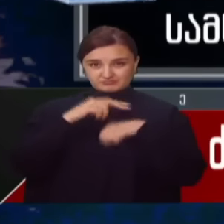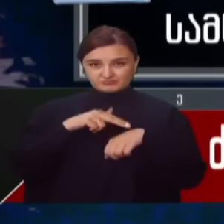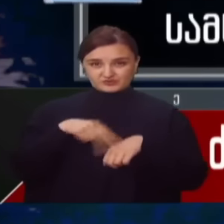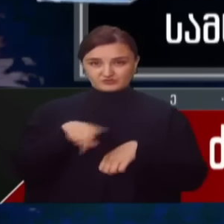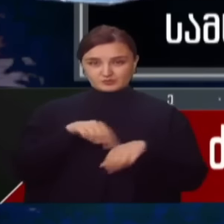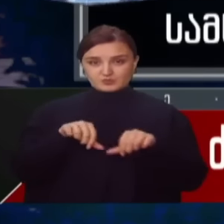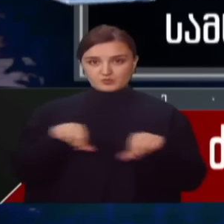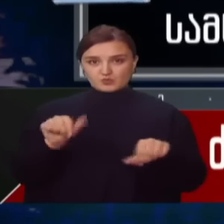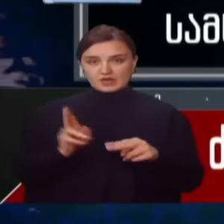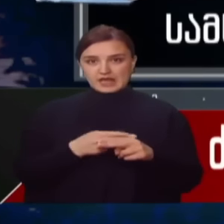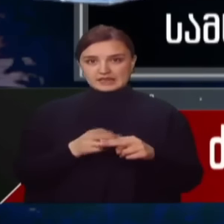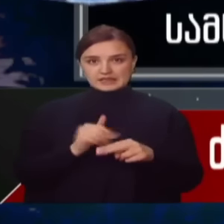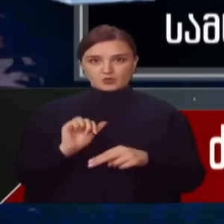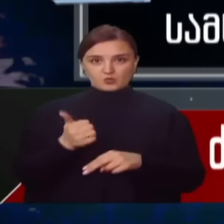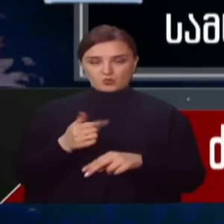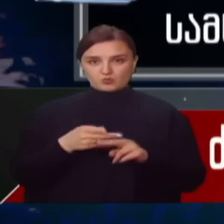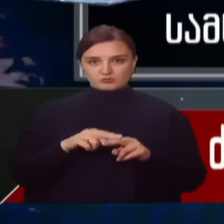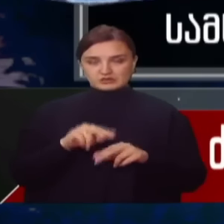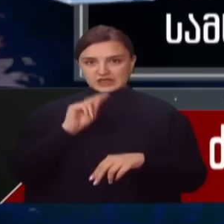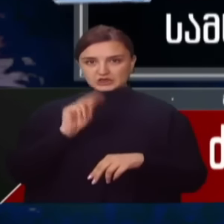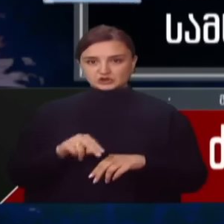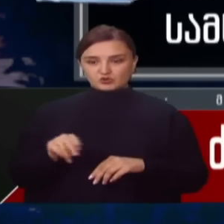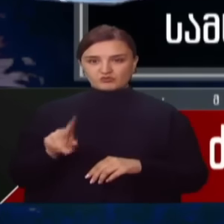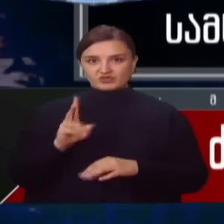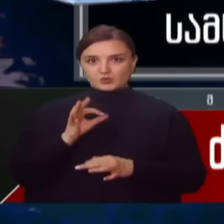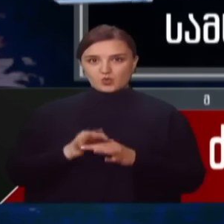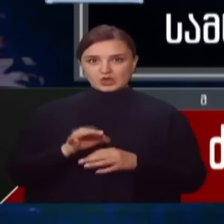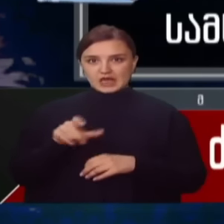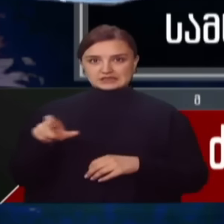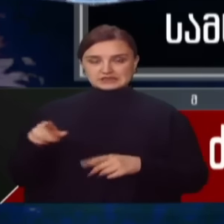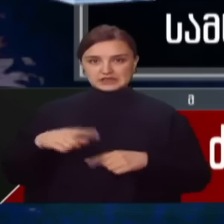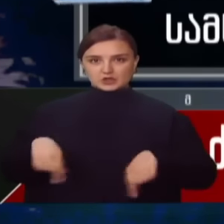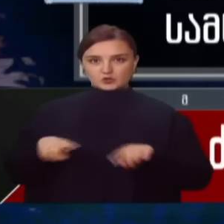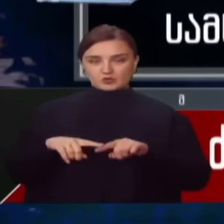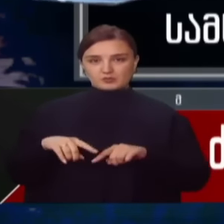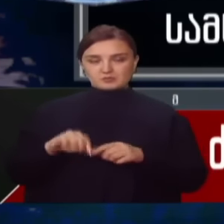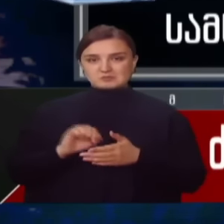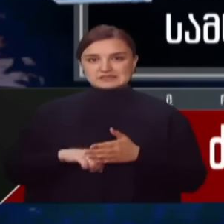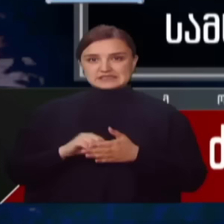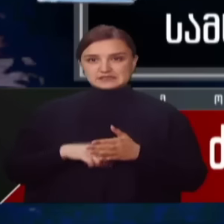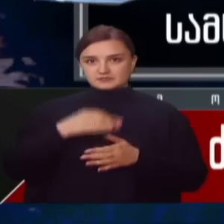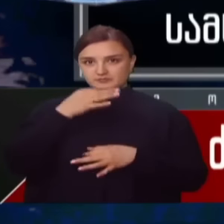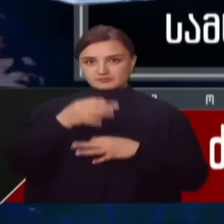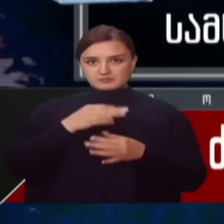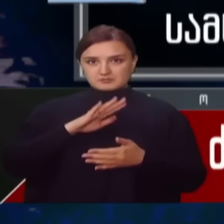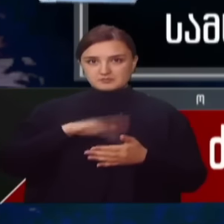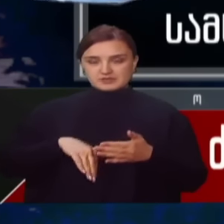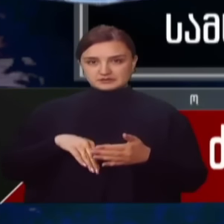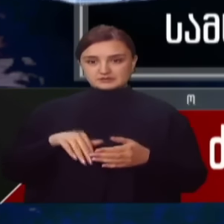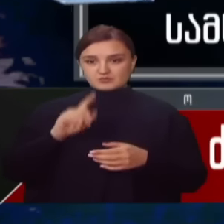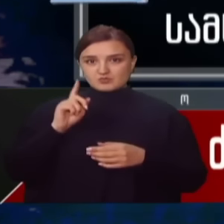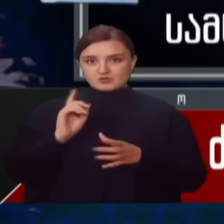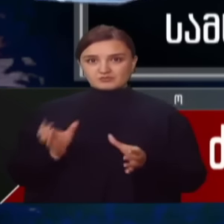და პოლიციის განეიტრალების მიზნით დანაშაულებრივი ქმედების ორგანიზატორები, ხშირ შემთხვევაში რეალური მიზეზების გამხელის გარეშე, საპროტესტო მუხტის